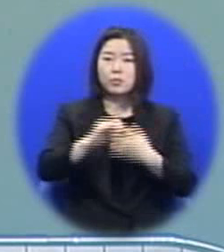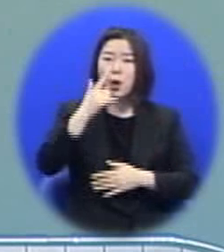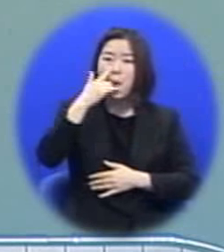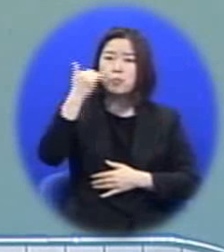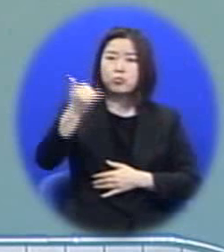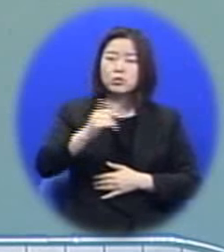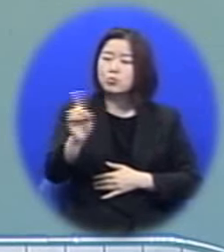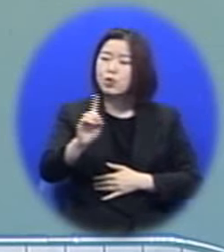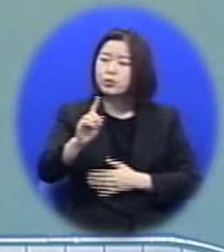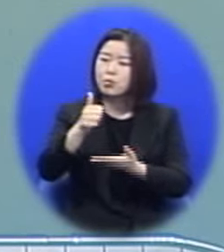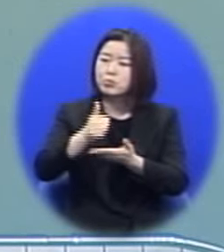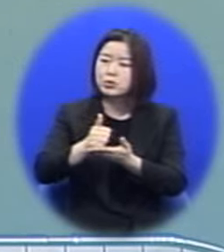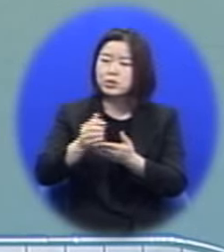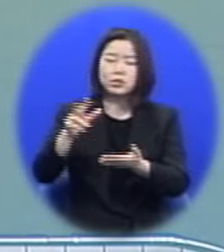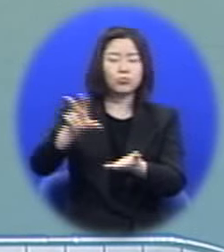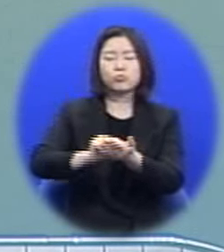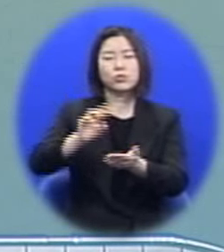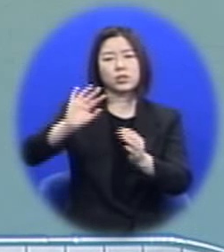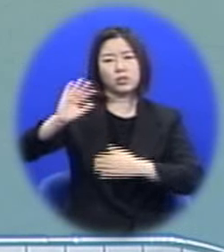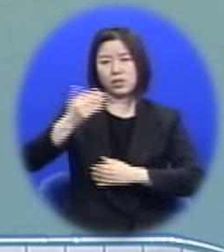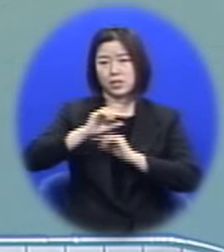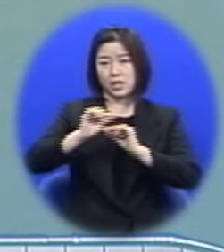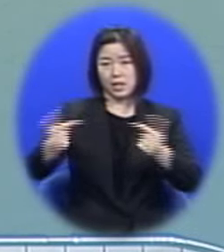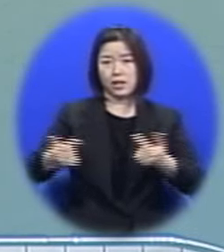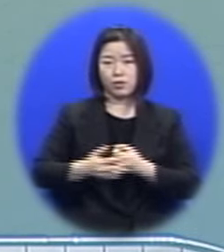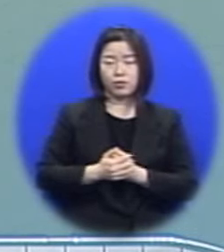분이신가 문제가 안 됩니다.